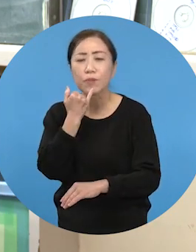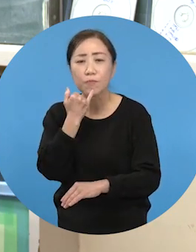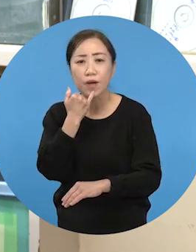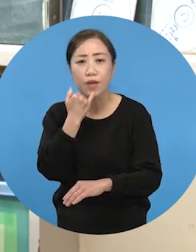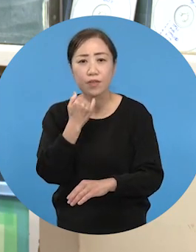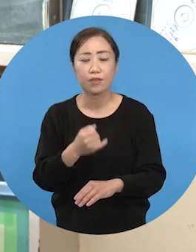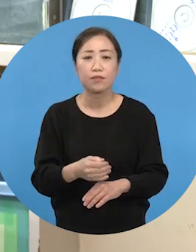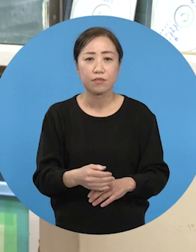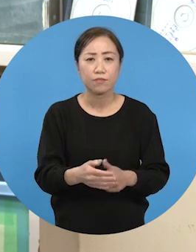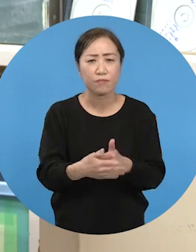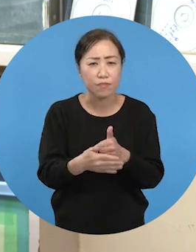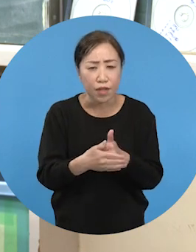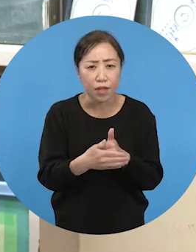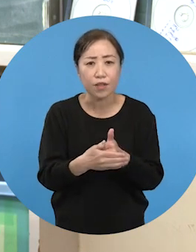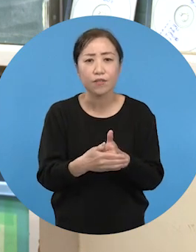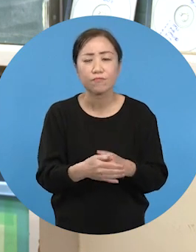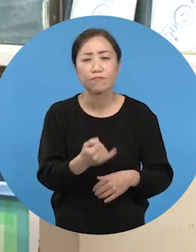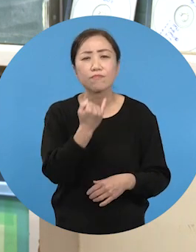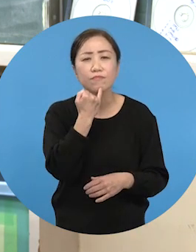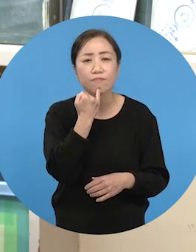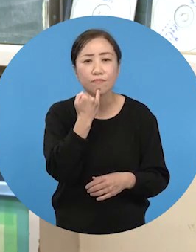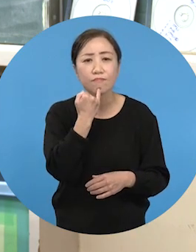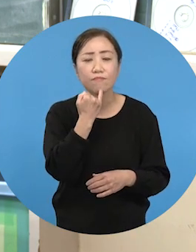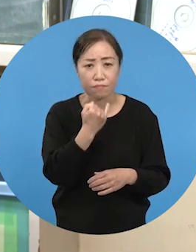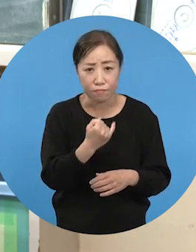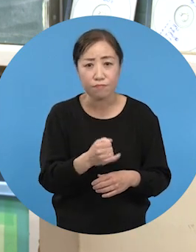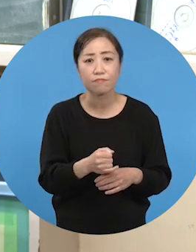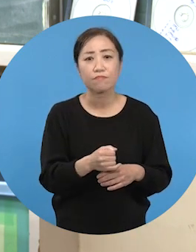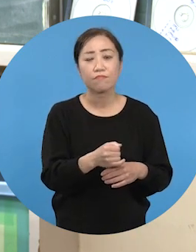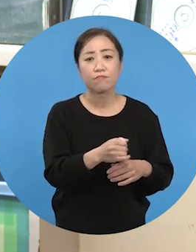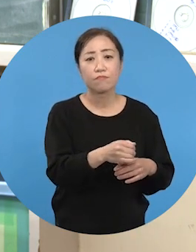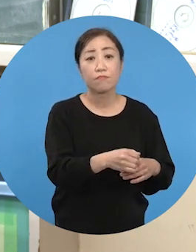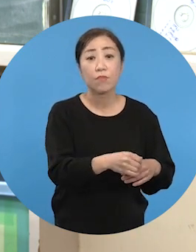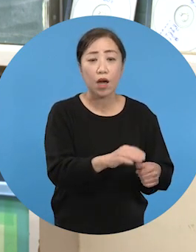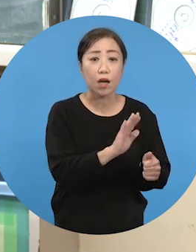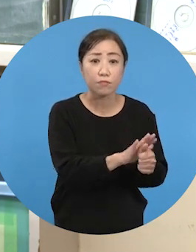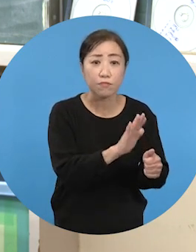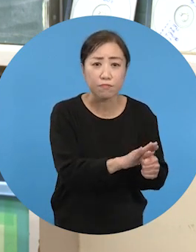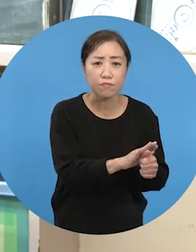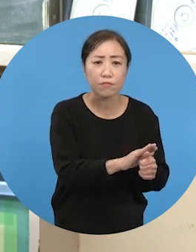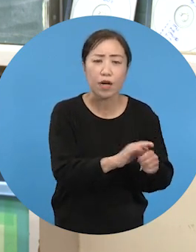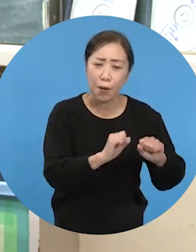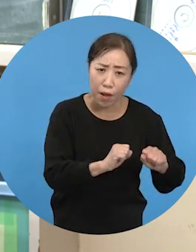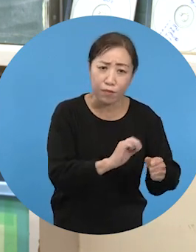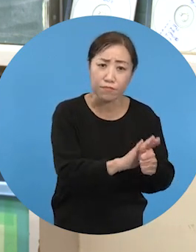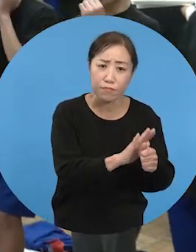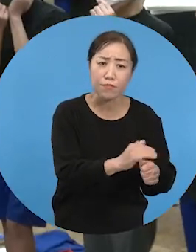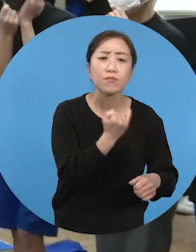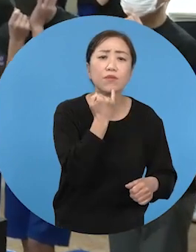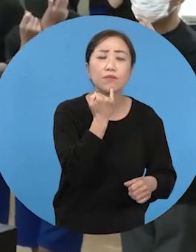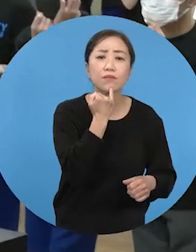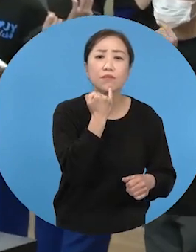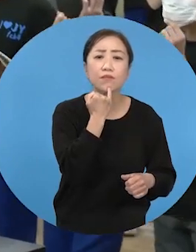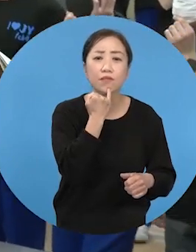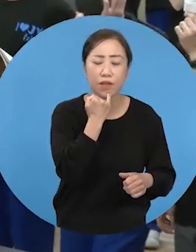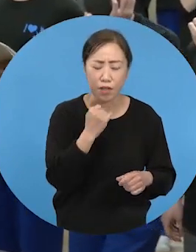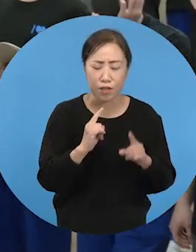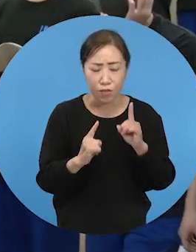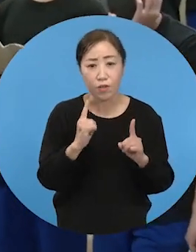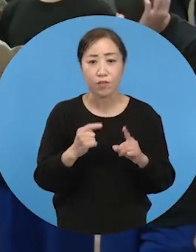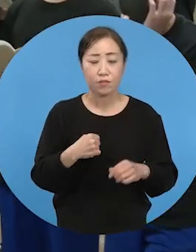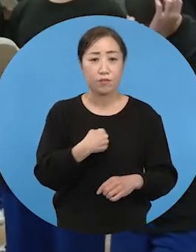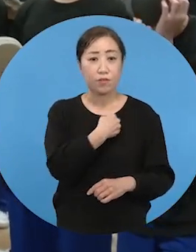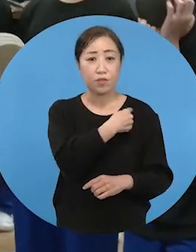し、助けを求める声でもいいし人を励ます言葉でもいいので、思ってること